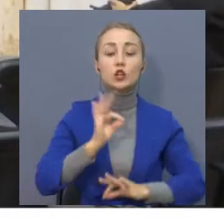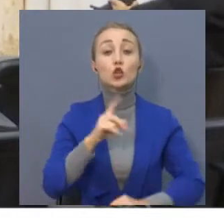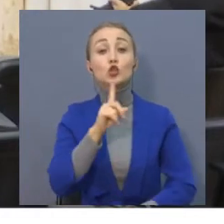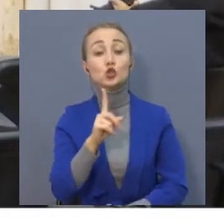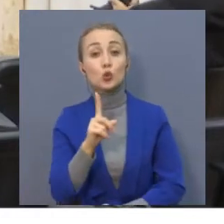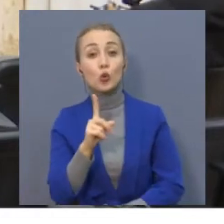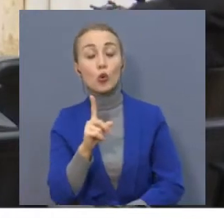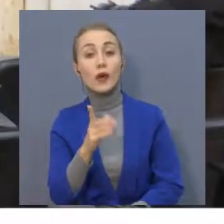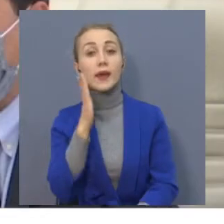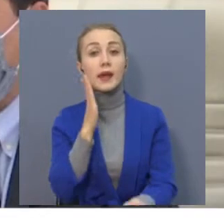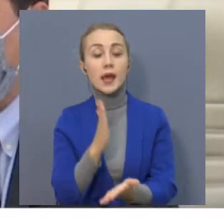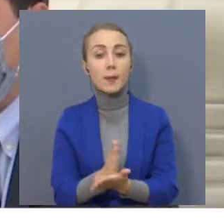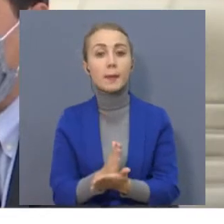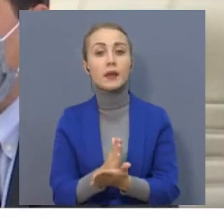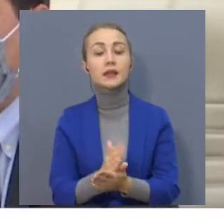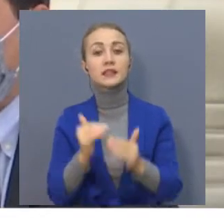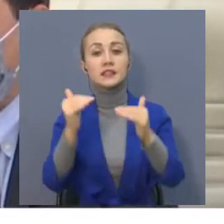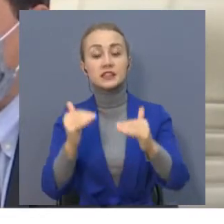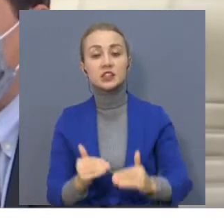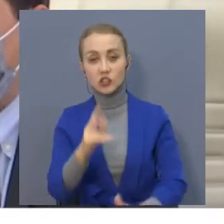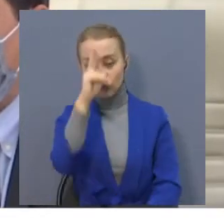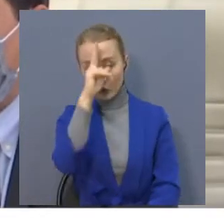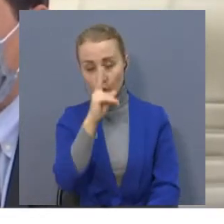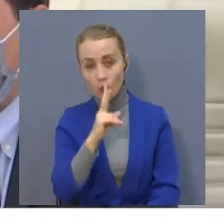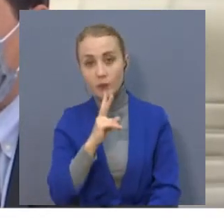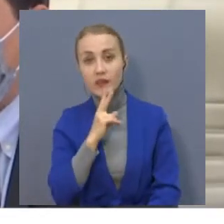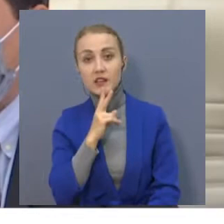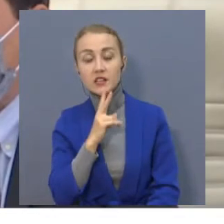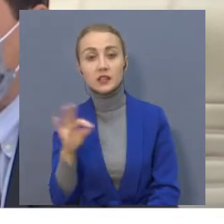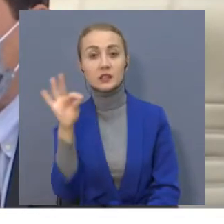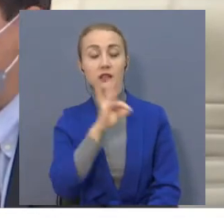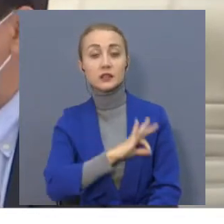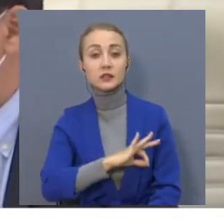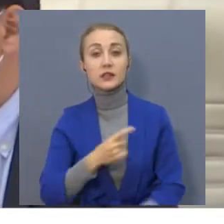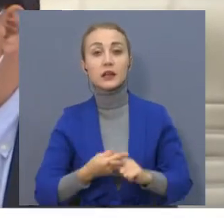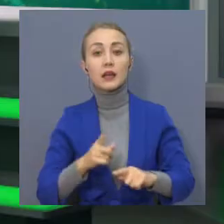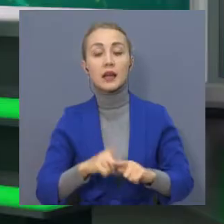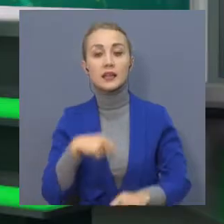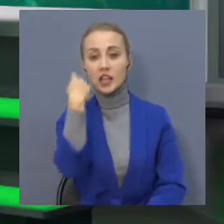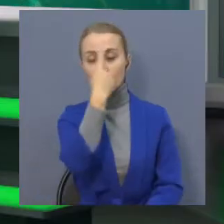шарт жасалды. Айсәуле Сезбек, Сабыр Құлатай, Алмас Садуақасов, Көкше ақпарат.